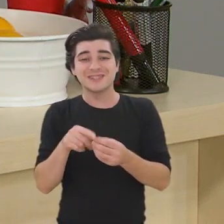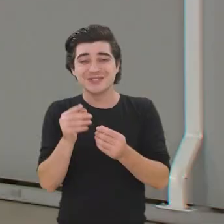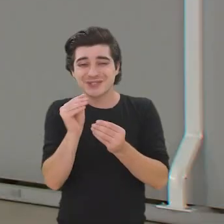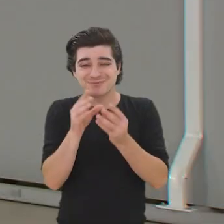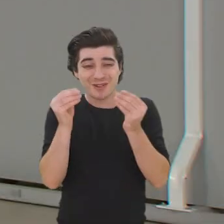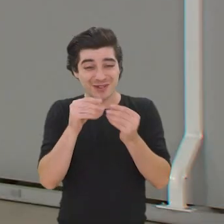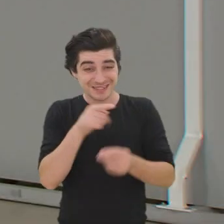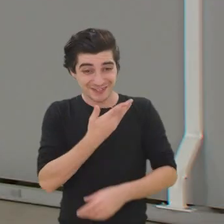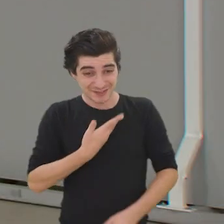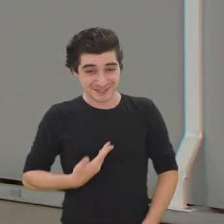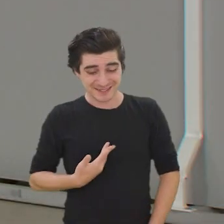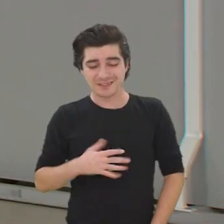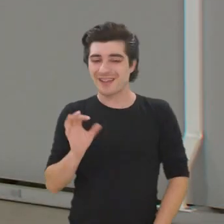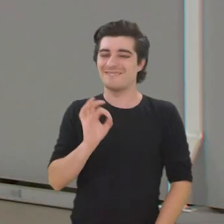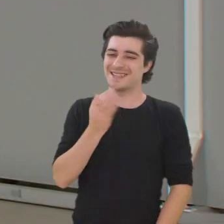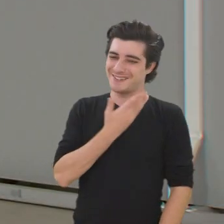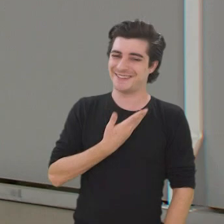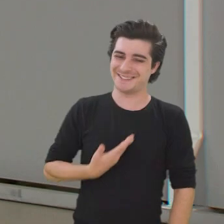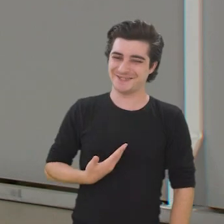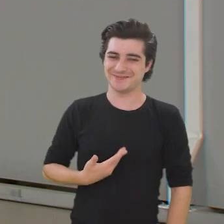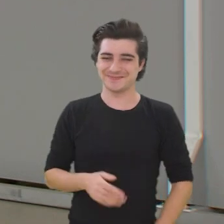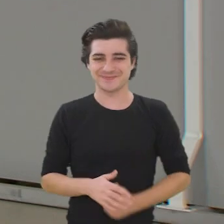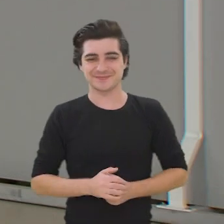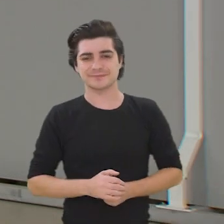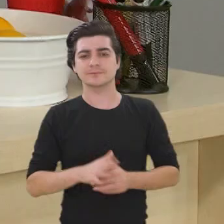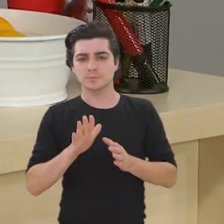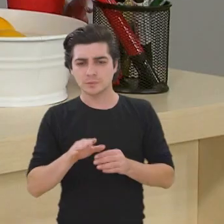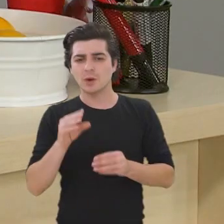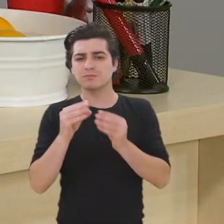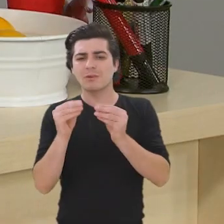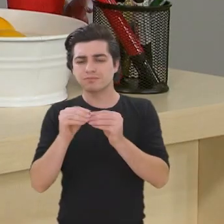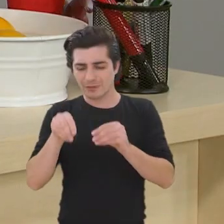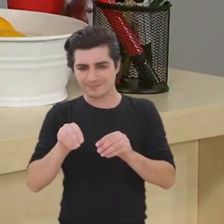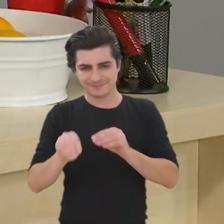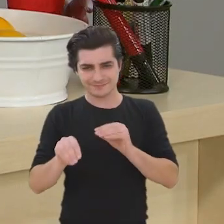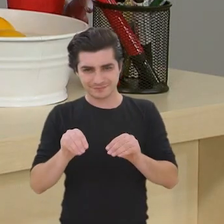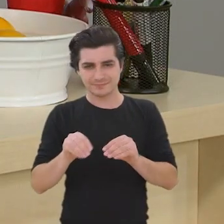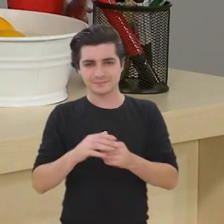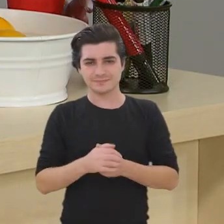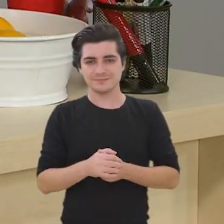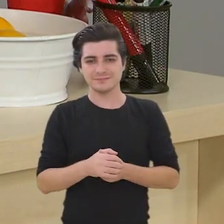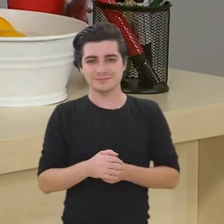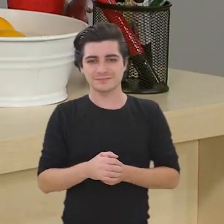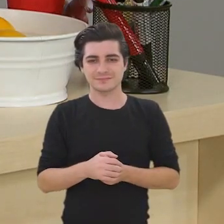Küçük pomponlar sever misin? Severim. Şimdi bakıyoruz pomponlarımıza.